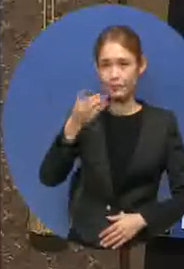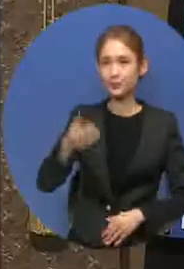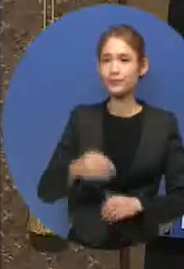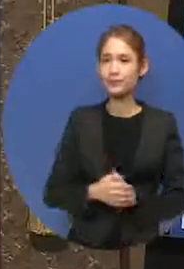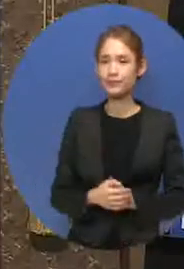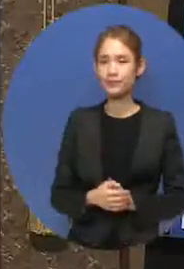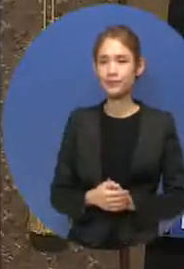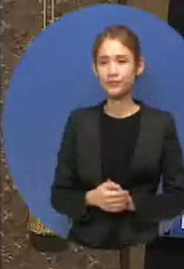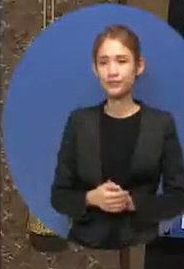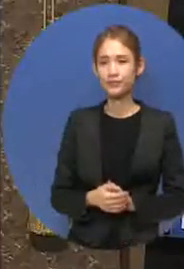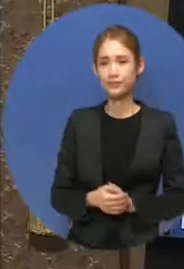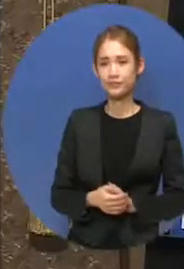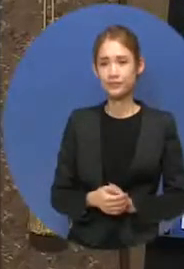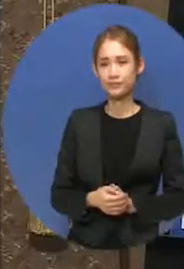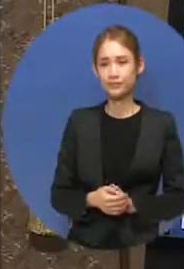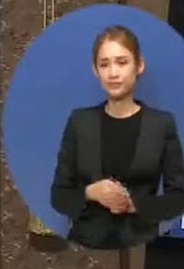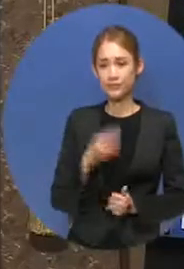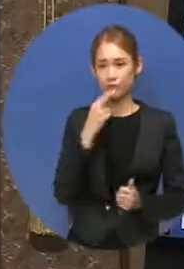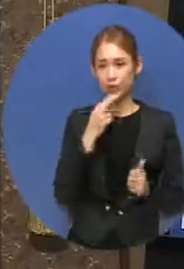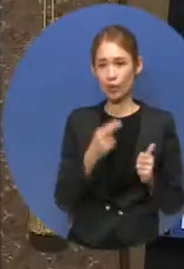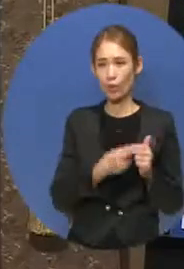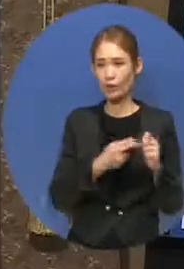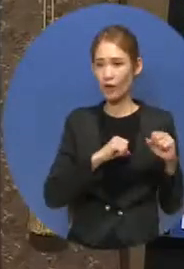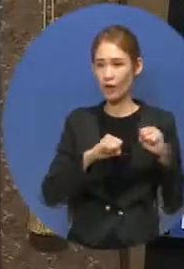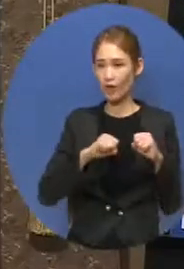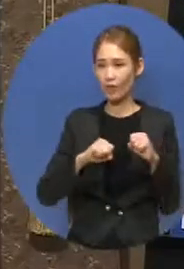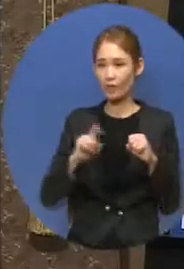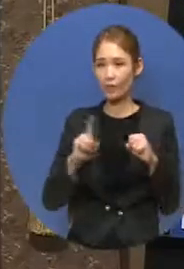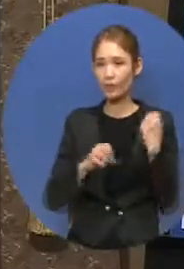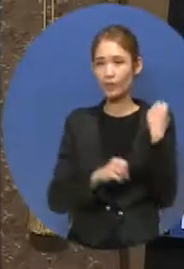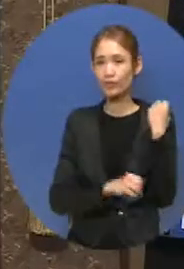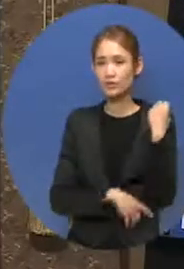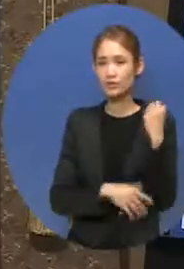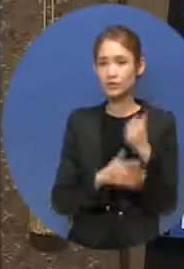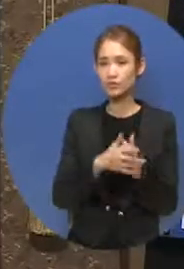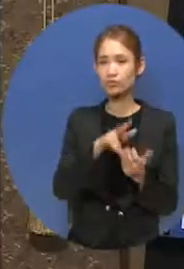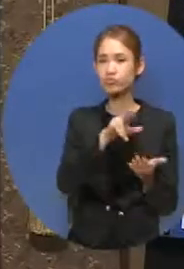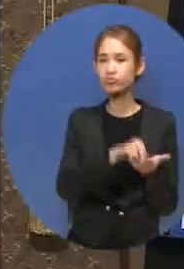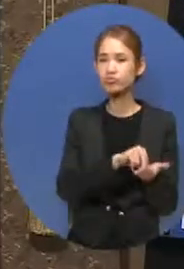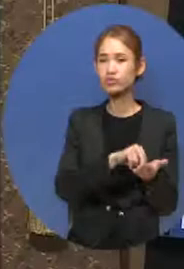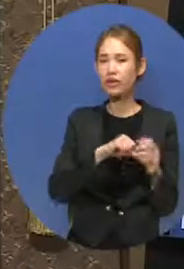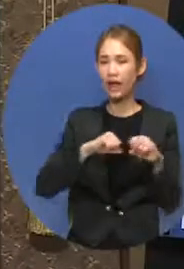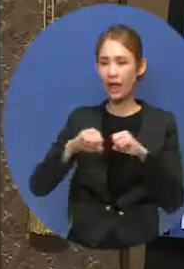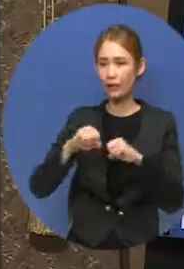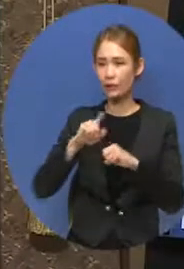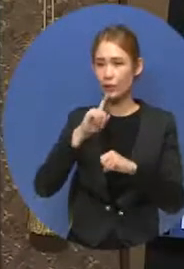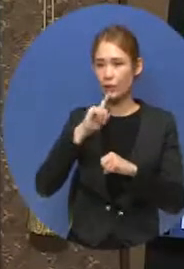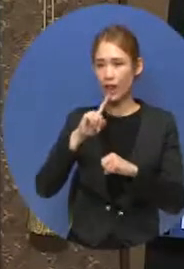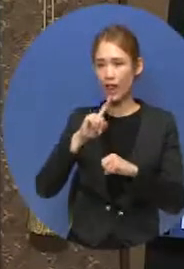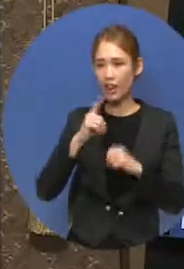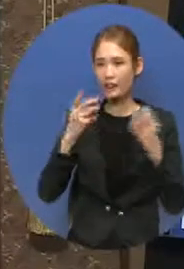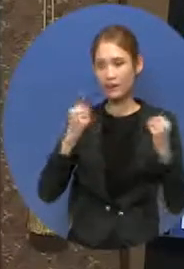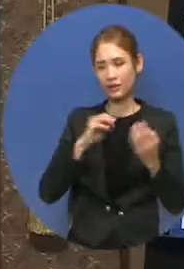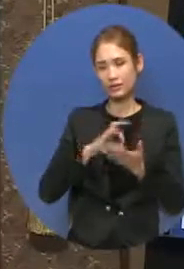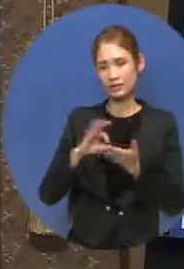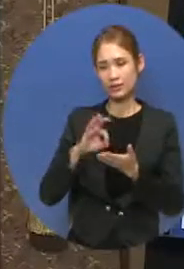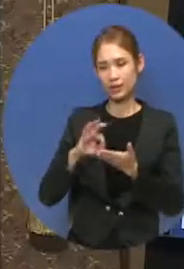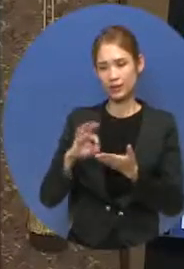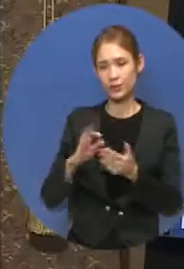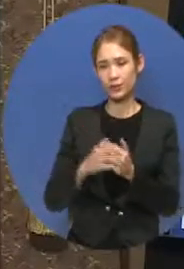어떨까 싶습니다. 도전적 행동이라면 기존에는 문제 행동이라는 말을 또 많이